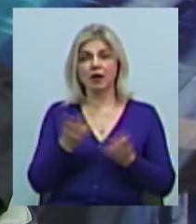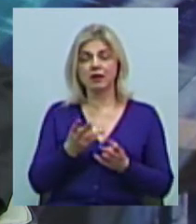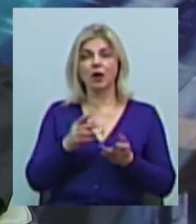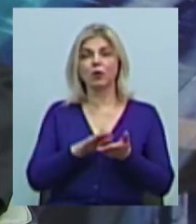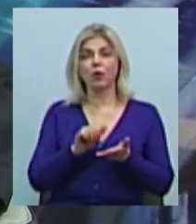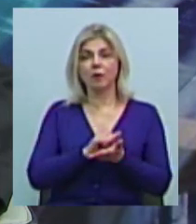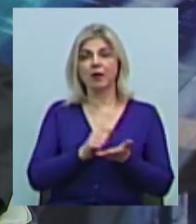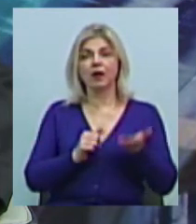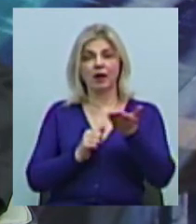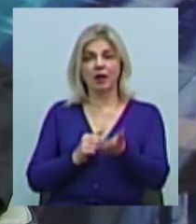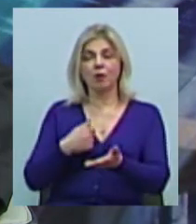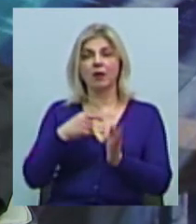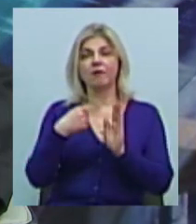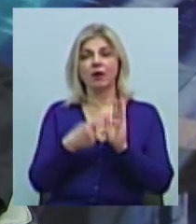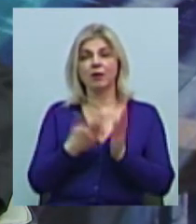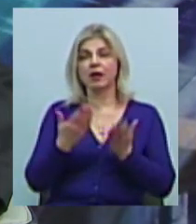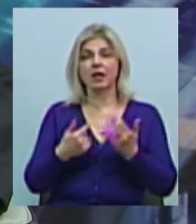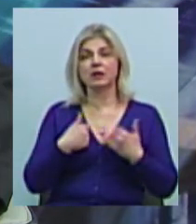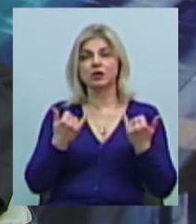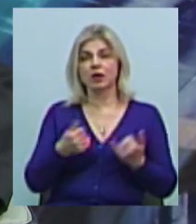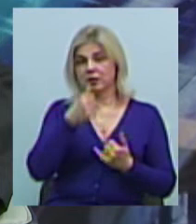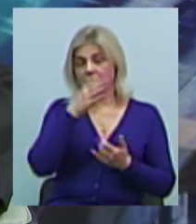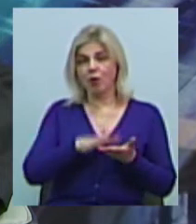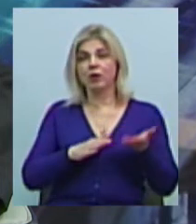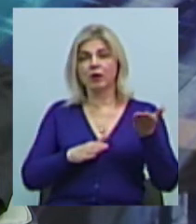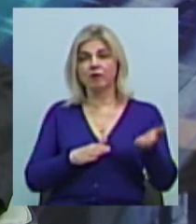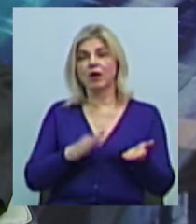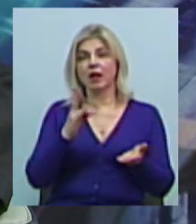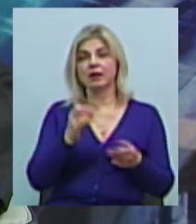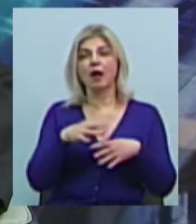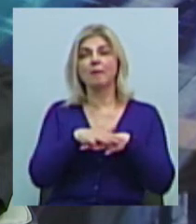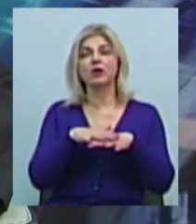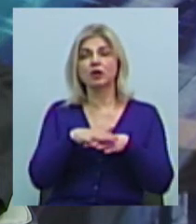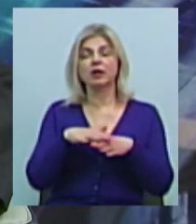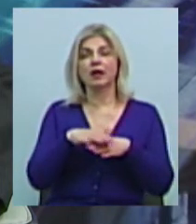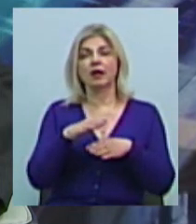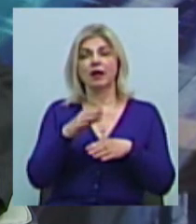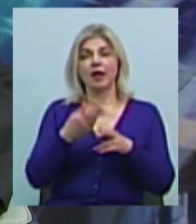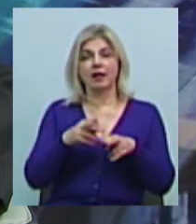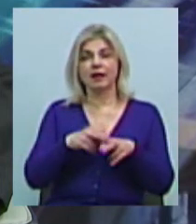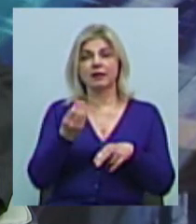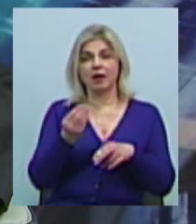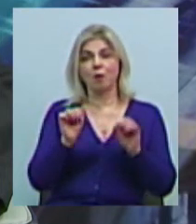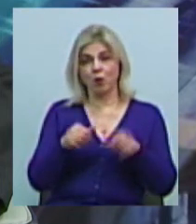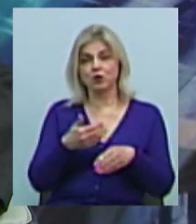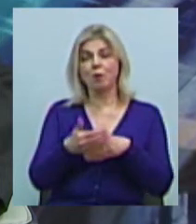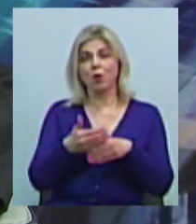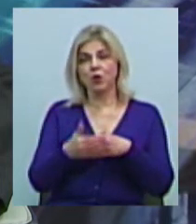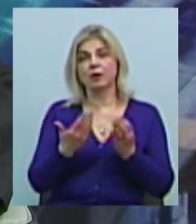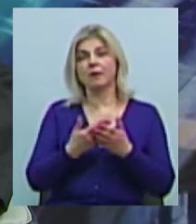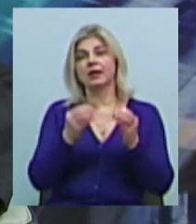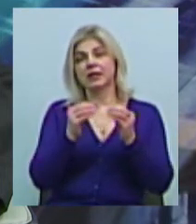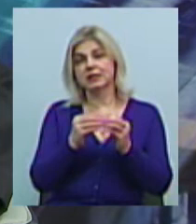Вот у меня такой вопрос. Если я сейчас не смогу подать эти документы на перечисление этих денег, и можно позже, допустим,